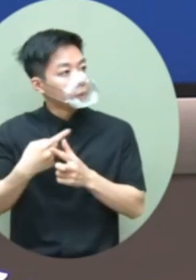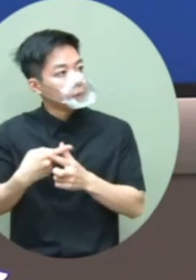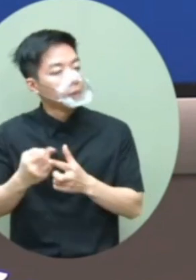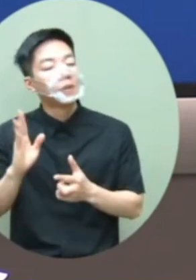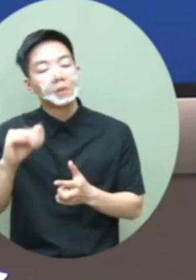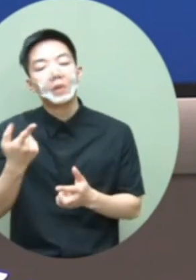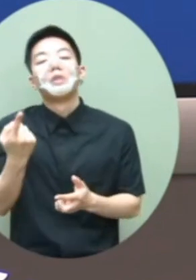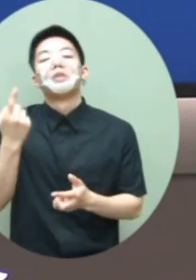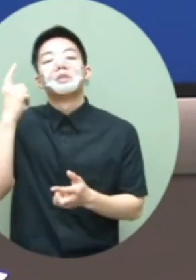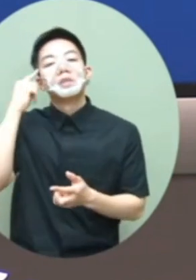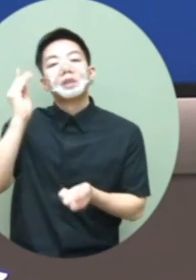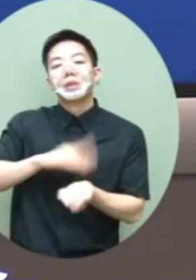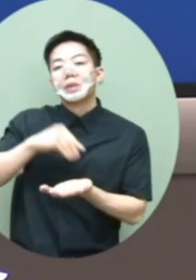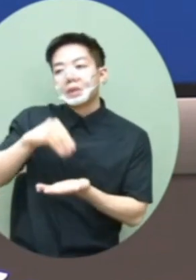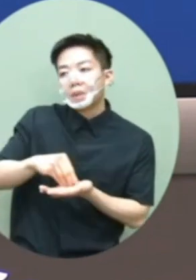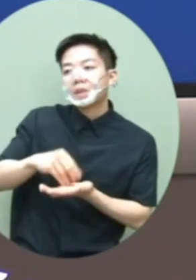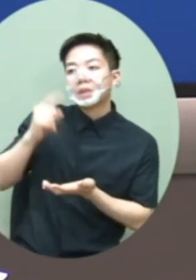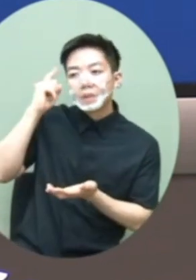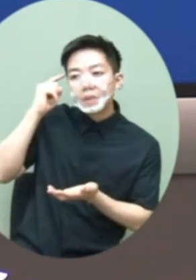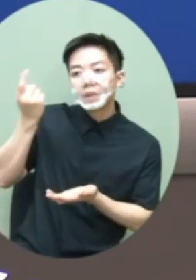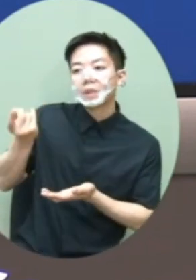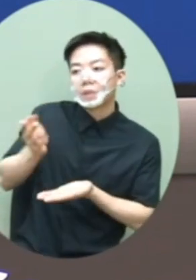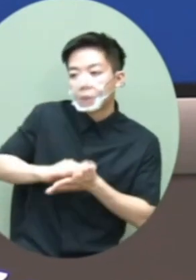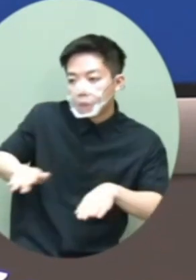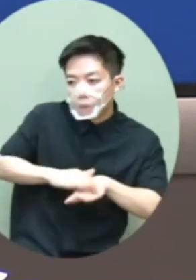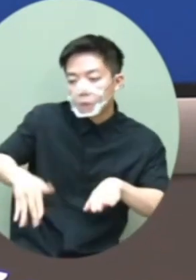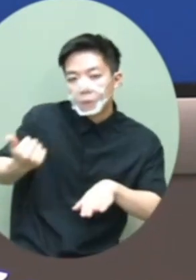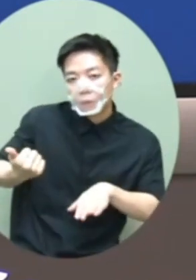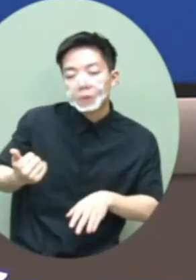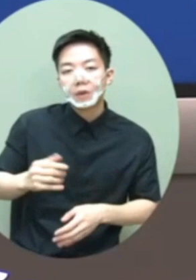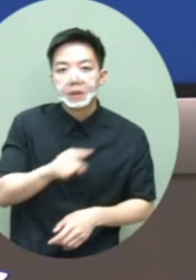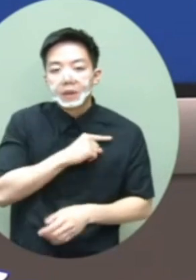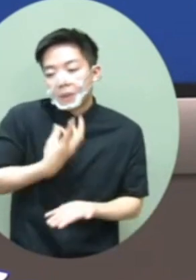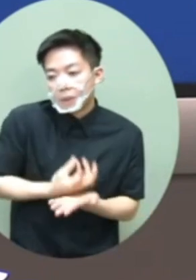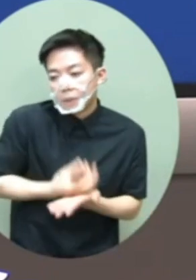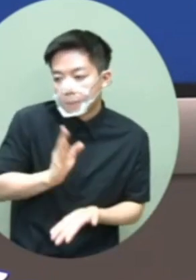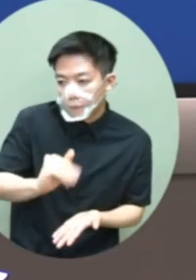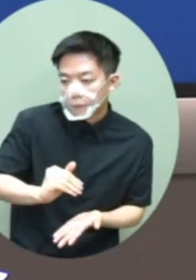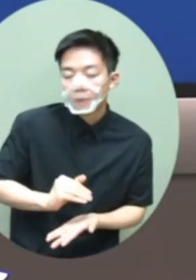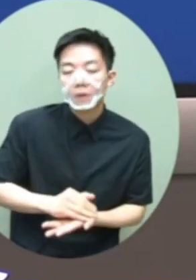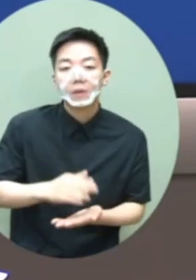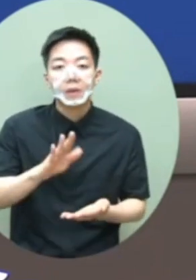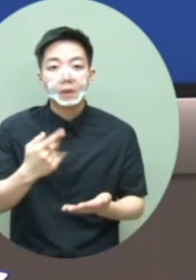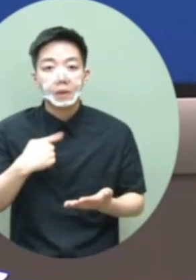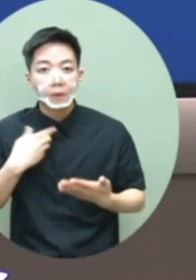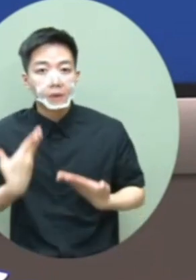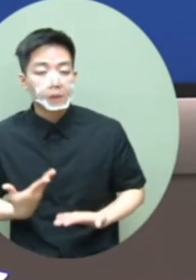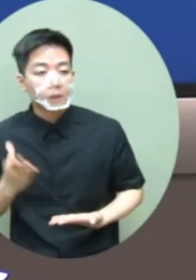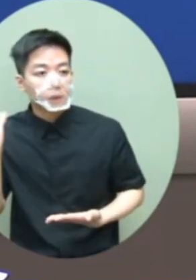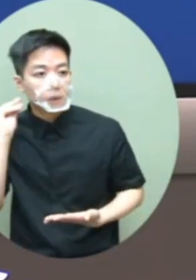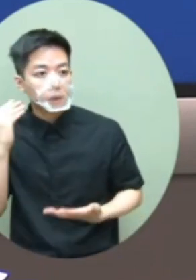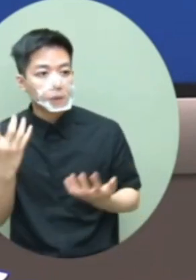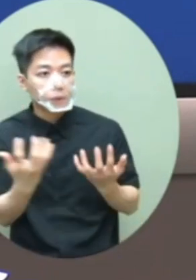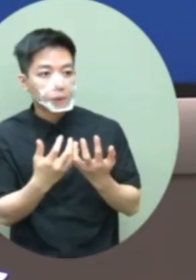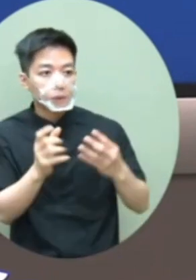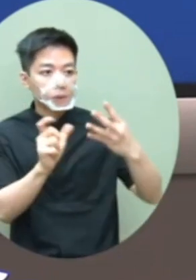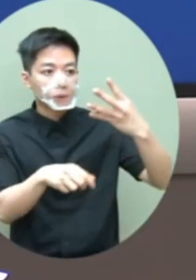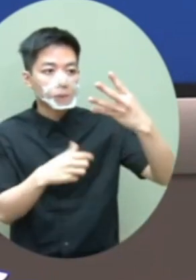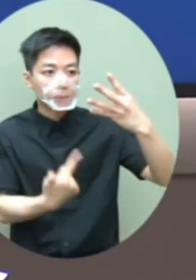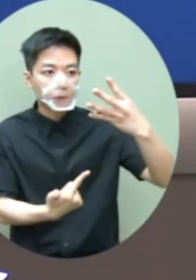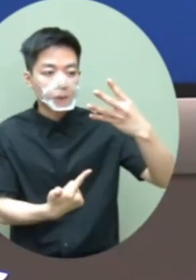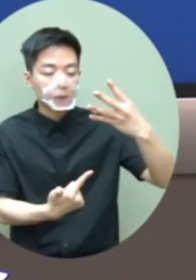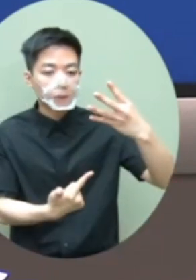別到出來。但是我掌握的數字呢就是4月8日進行了這個即